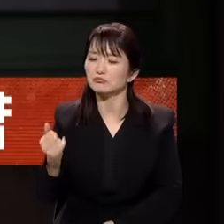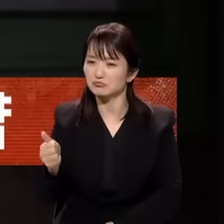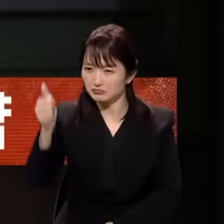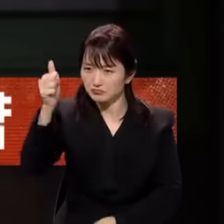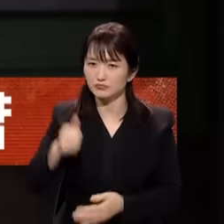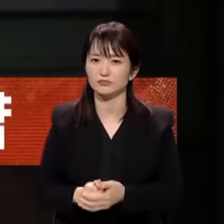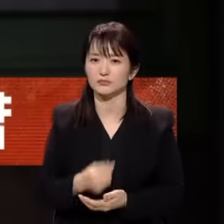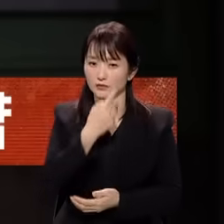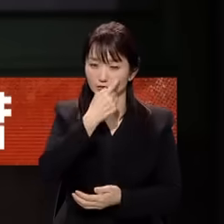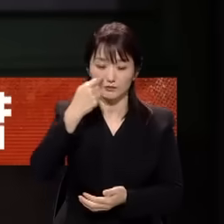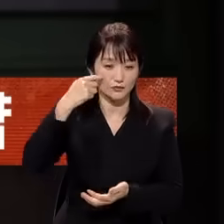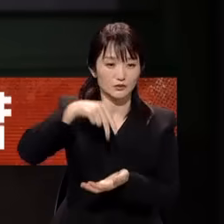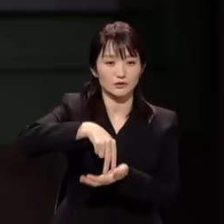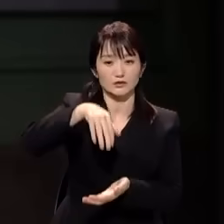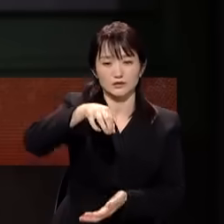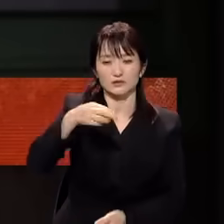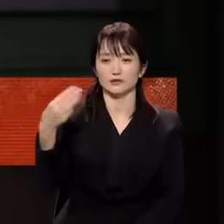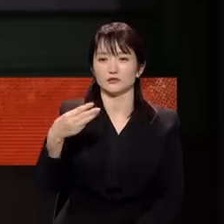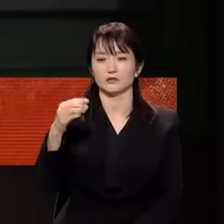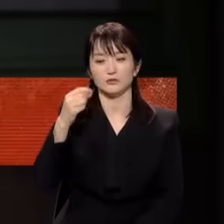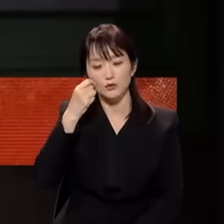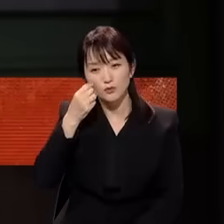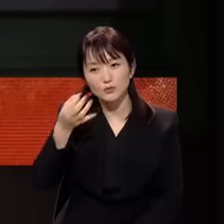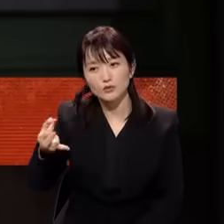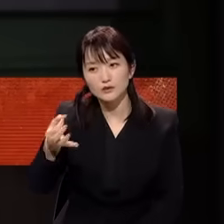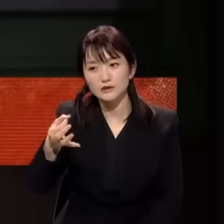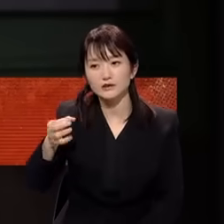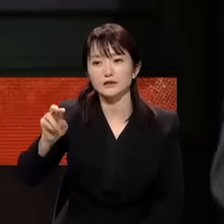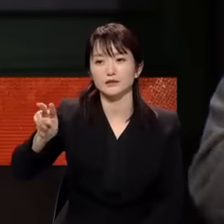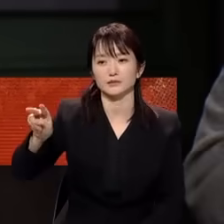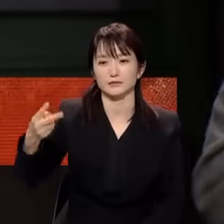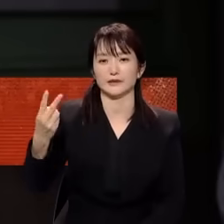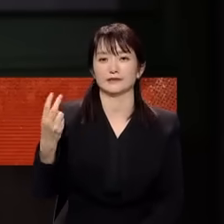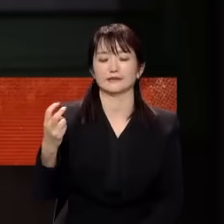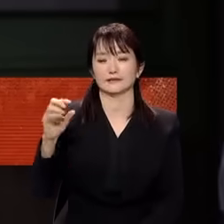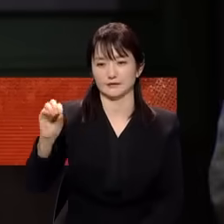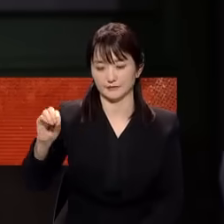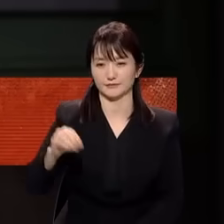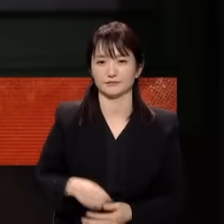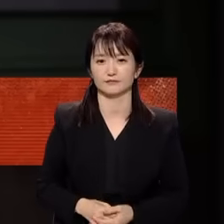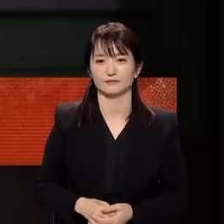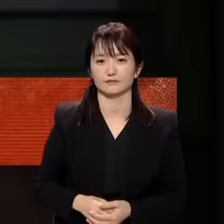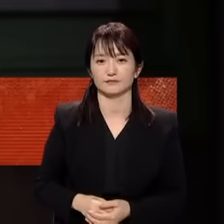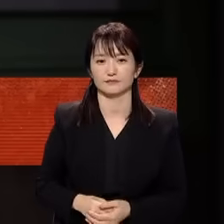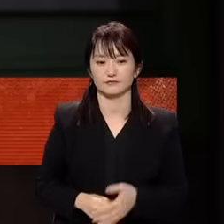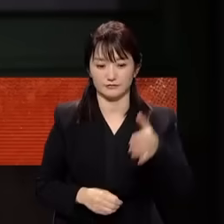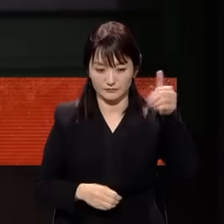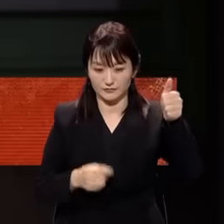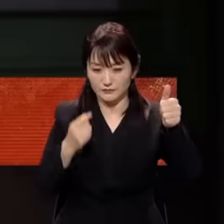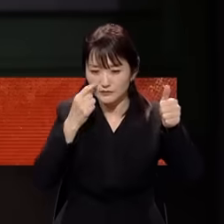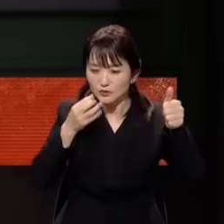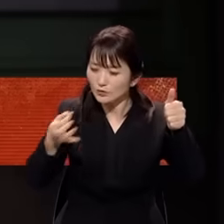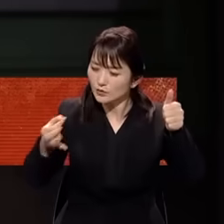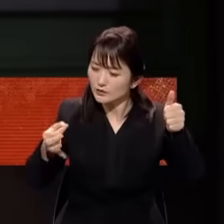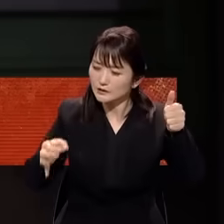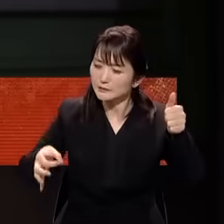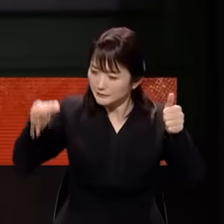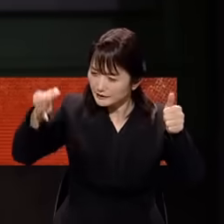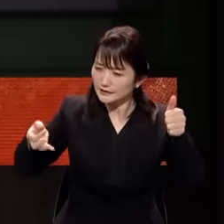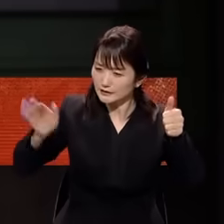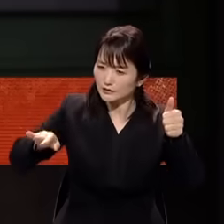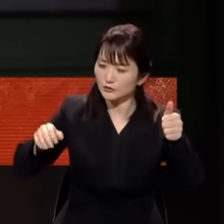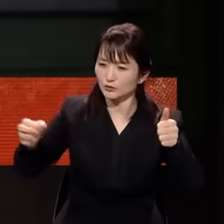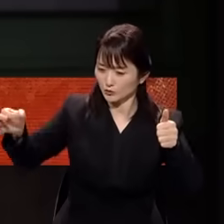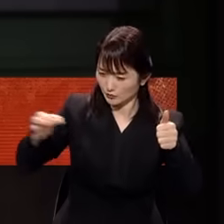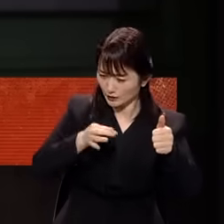원에 월세 220만 원을 내는 조건으로 계약을 했습니다. 집주인은 월세가 비싸지만 그만큼 경제력이 있을 거다라고